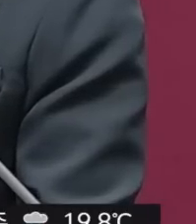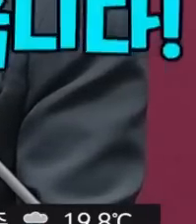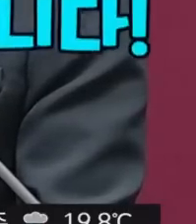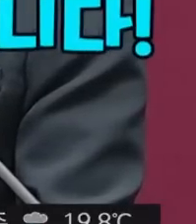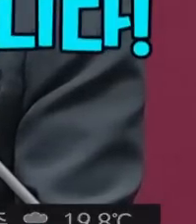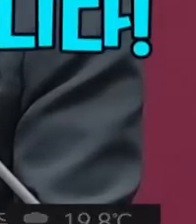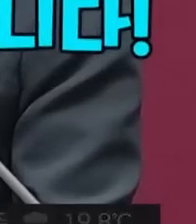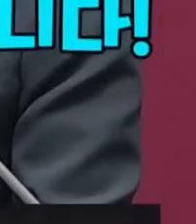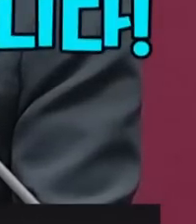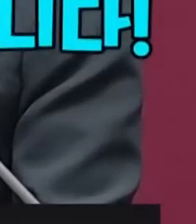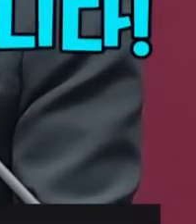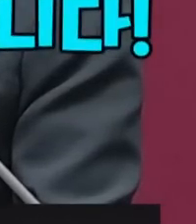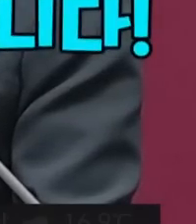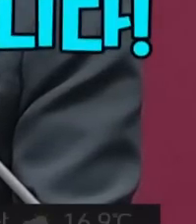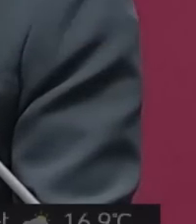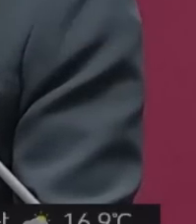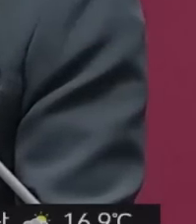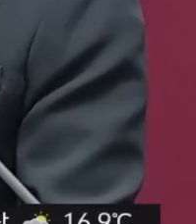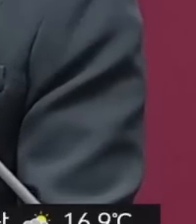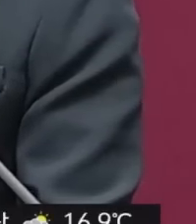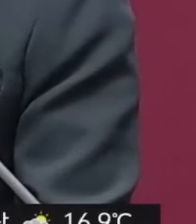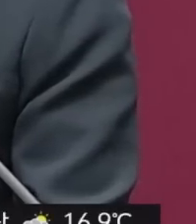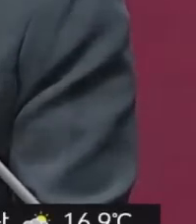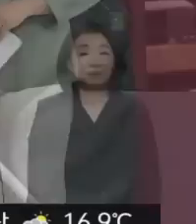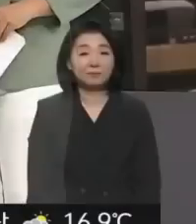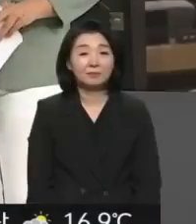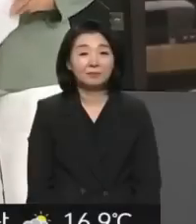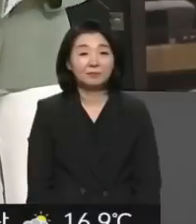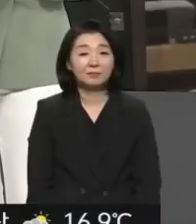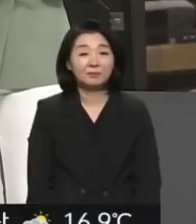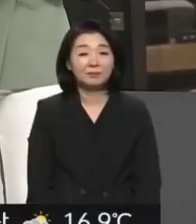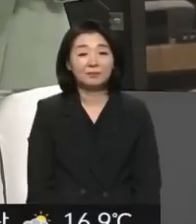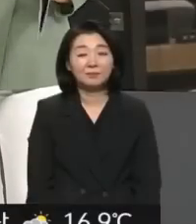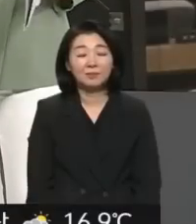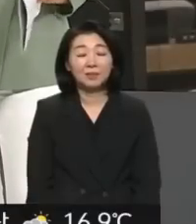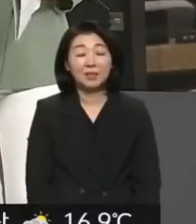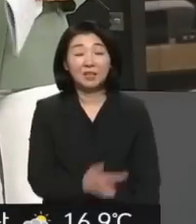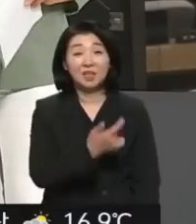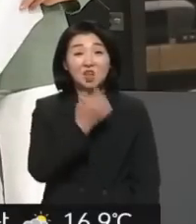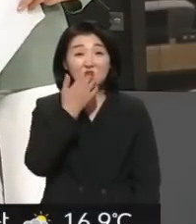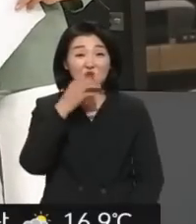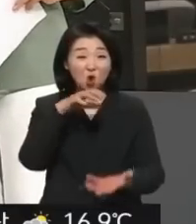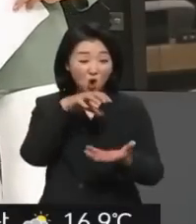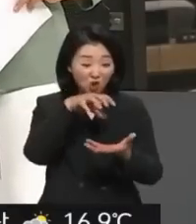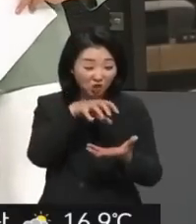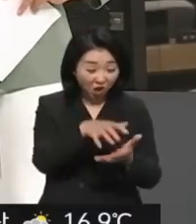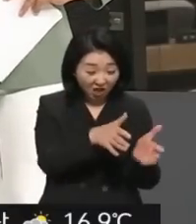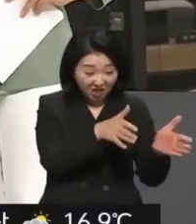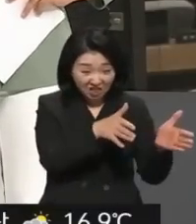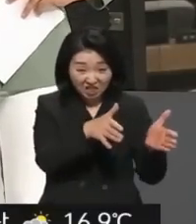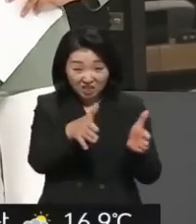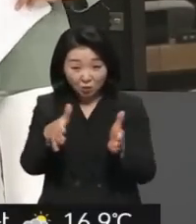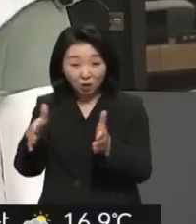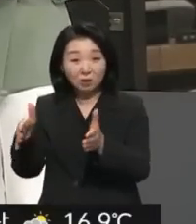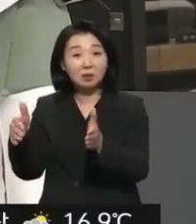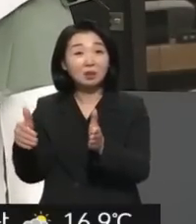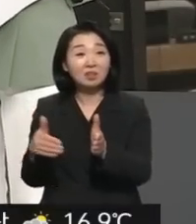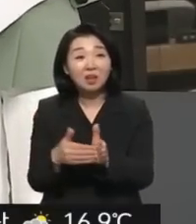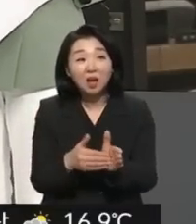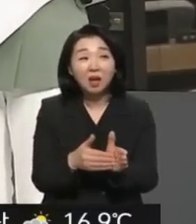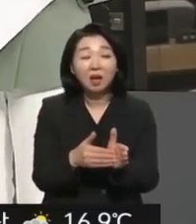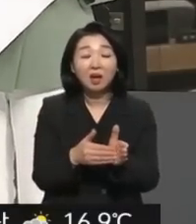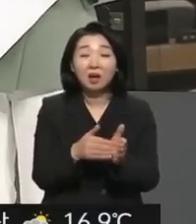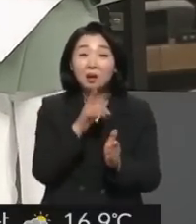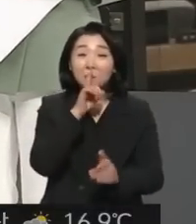권리는 이미. 네, 이 큰 돌덩이를 치웠다는 한덕수 총리의 발언, 윤석열